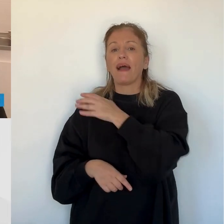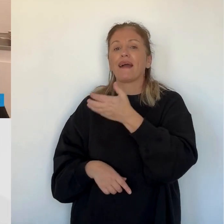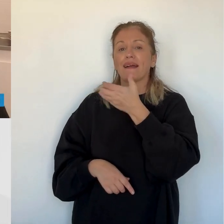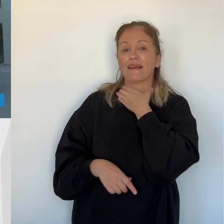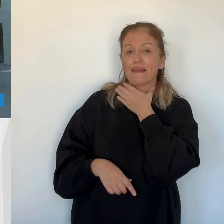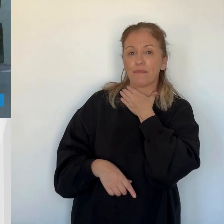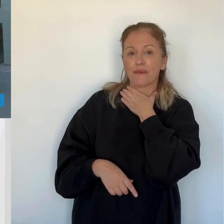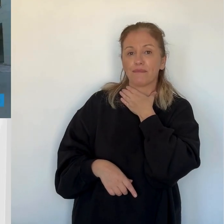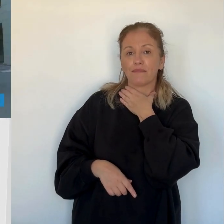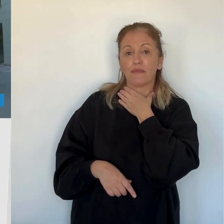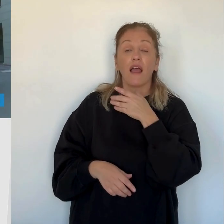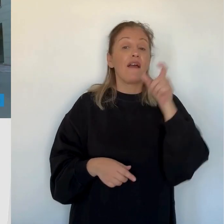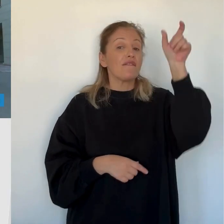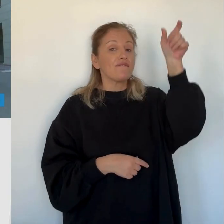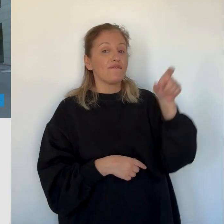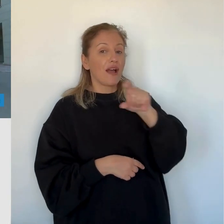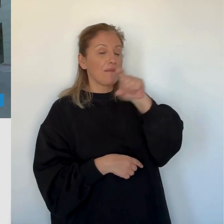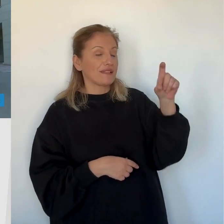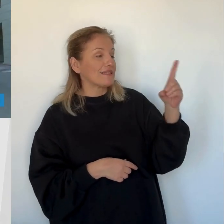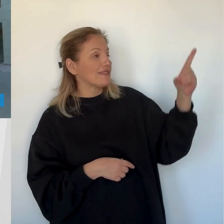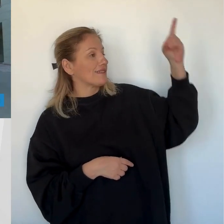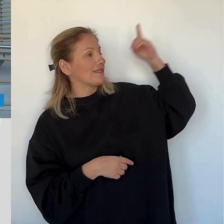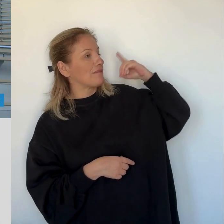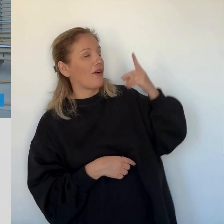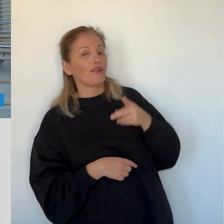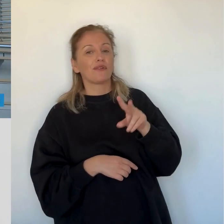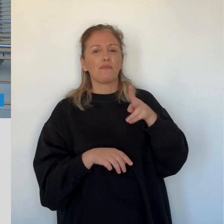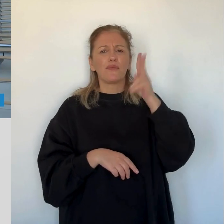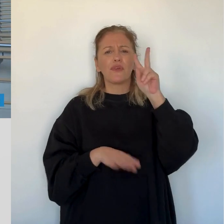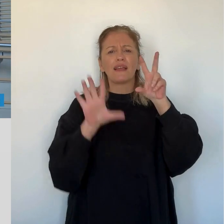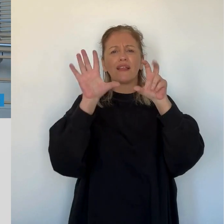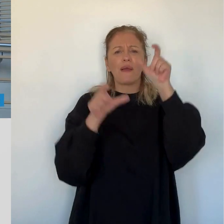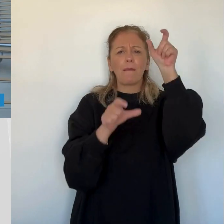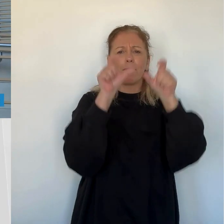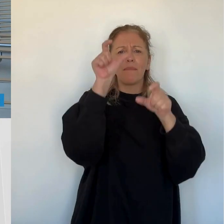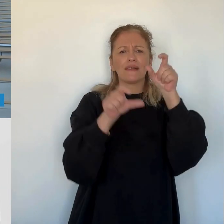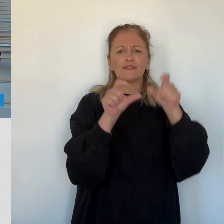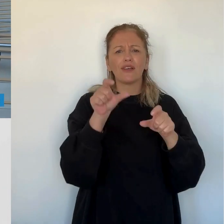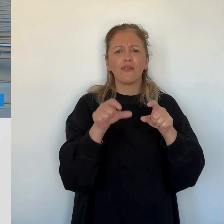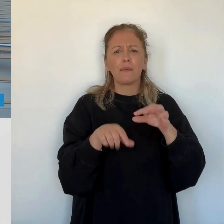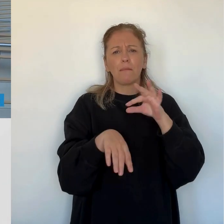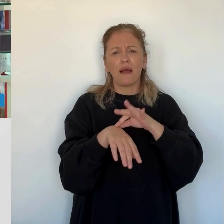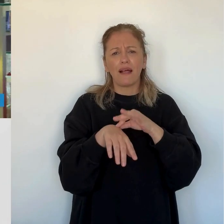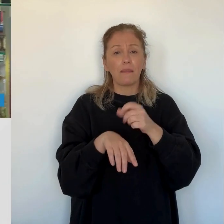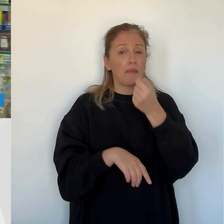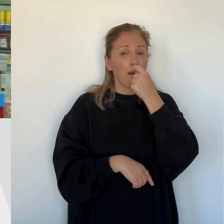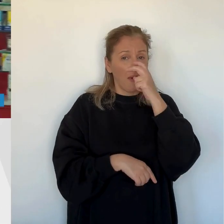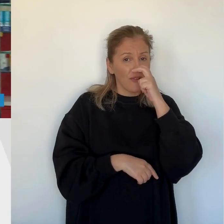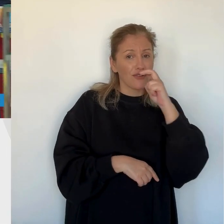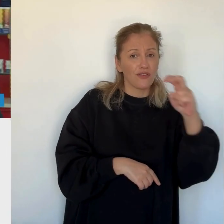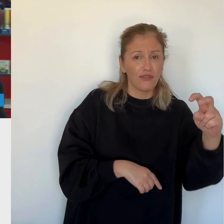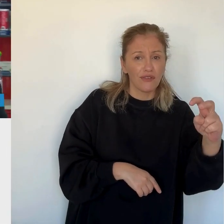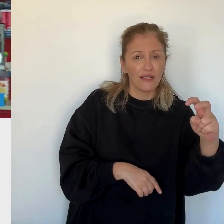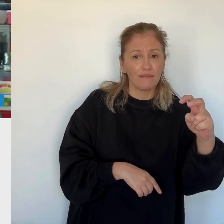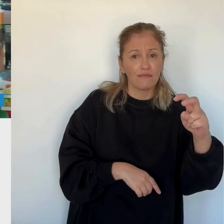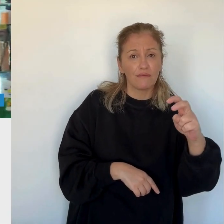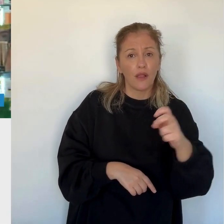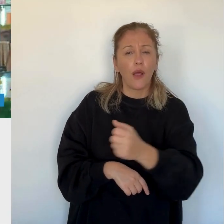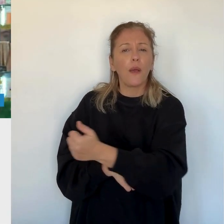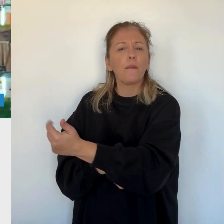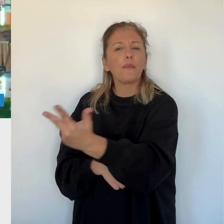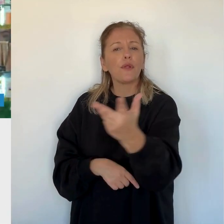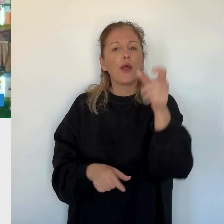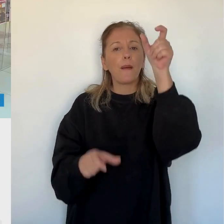grippe. À l'hôpital, les passages aux urgences pour la grippe augmentent aussi. Dans cette pharmacie, on a bien senti la